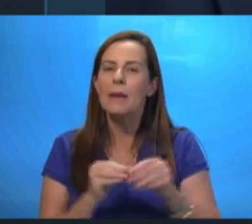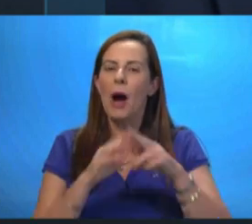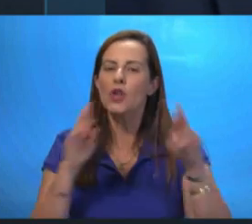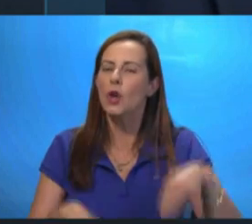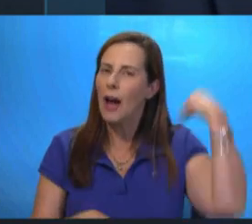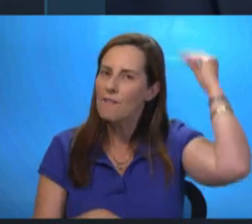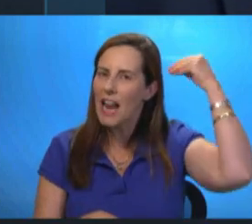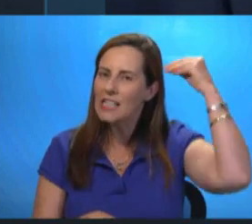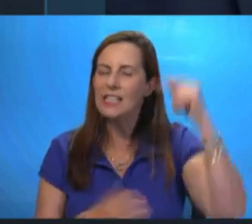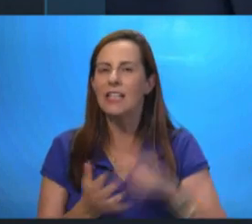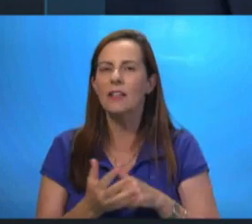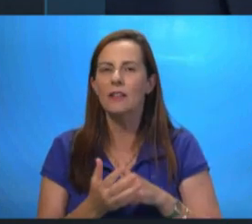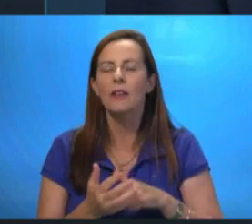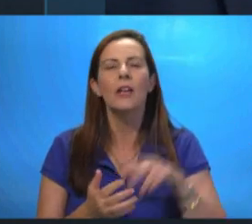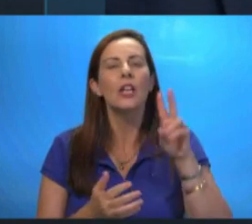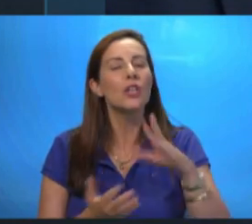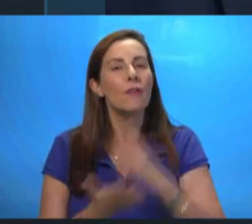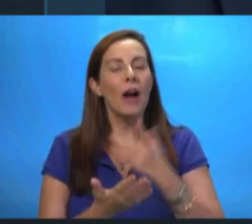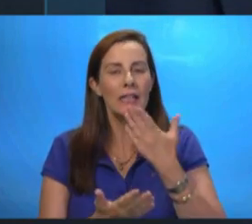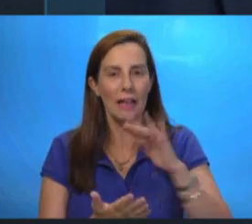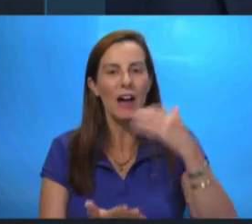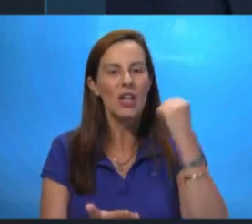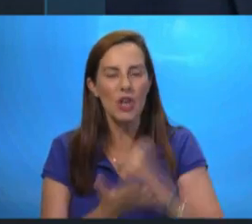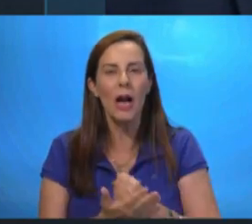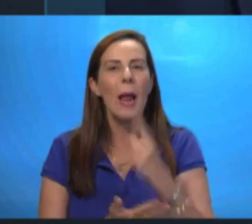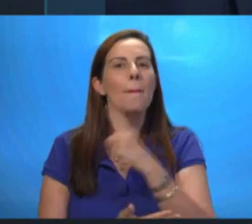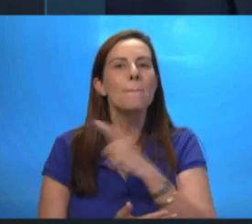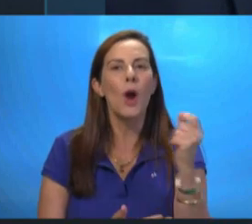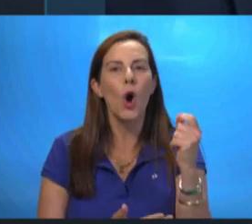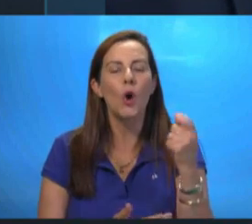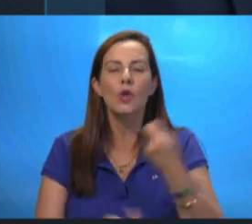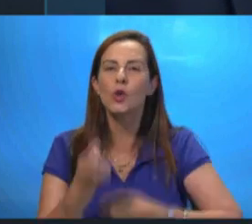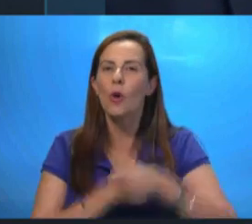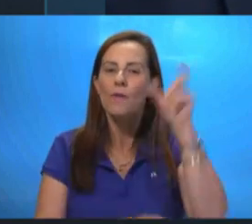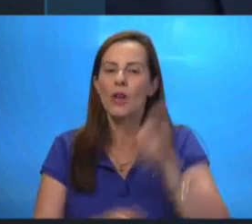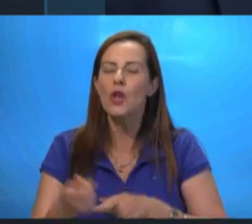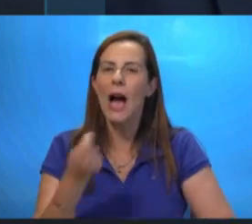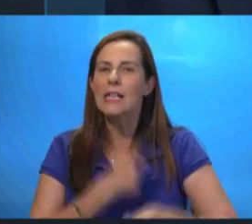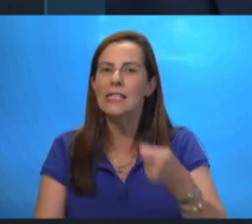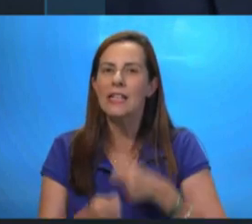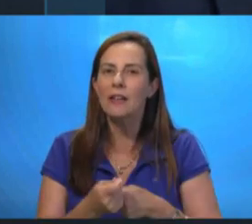הפלסטינית לאשר, יש אומרים כבר אישרה, למאות סוחרים ואנשי עסקים